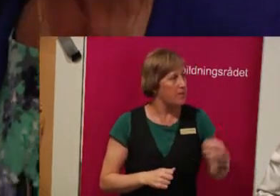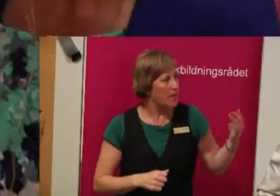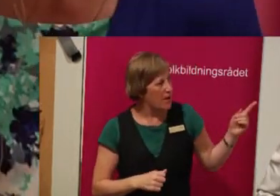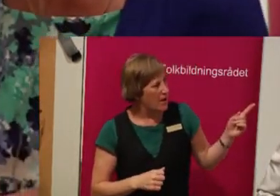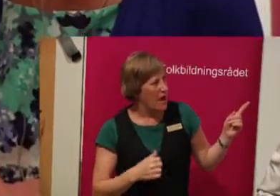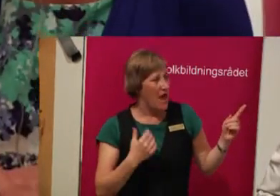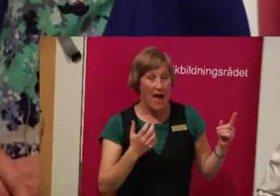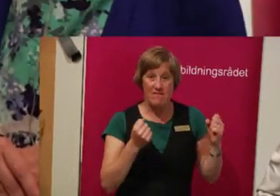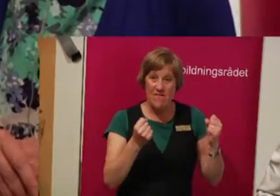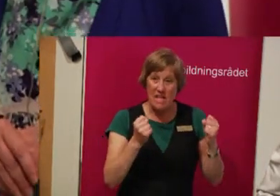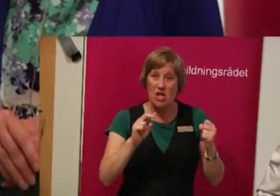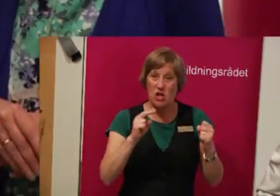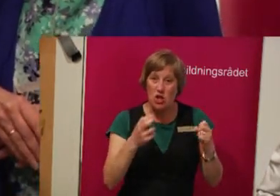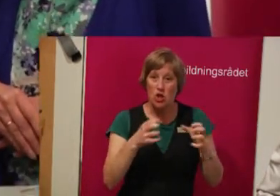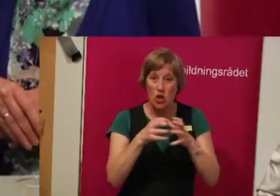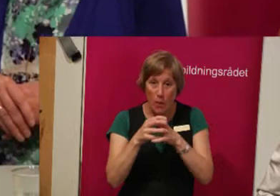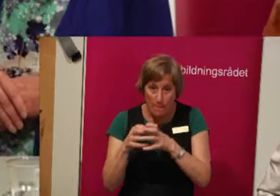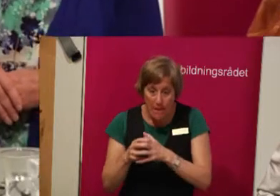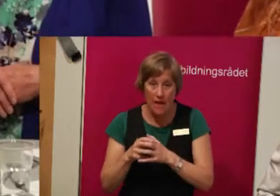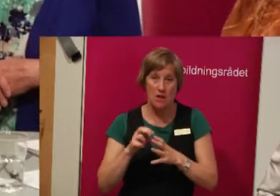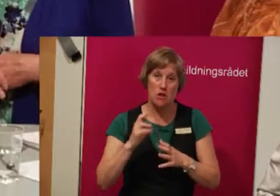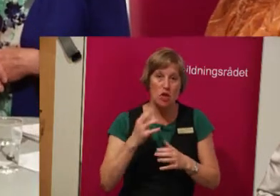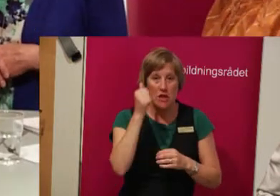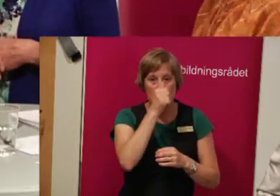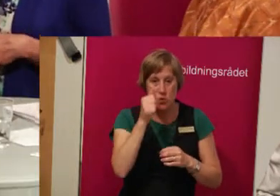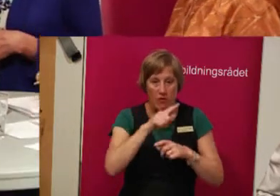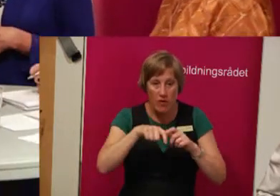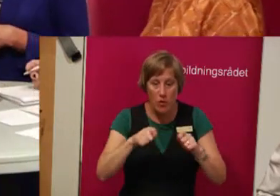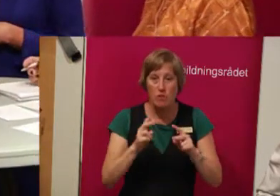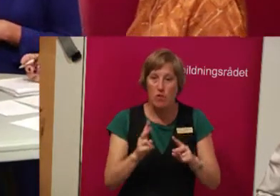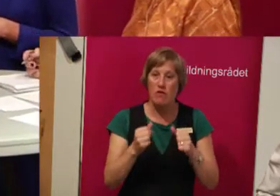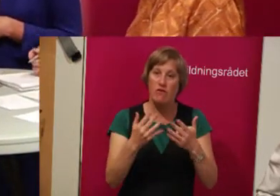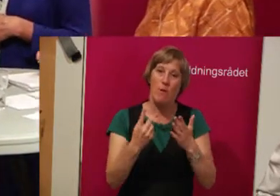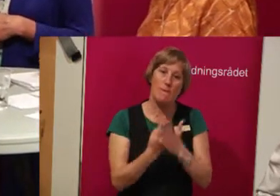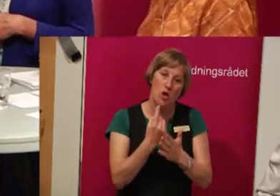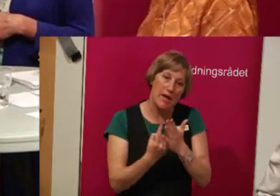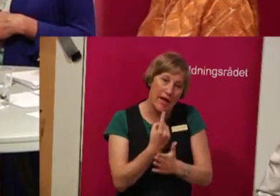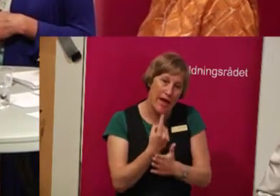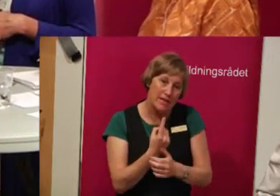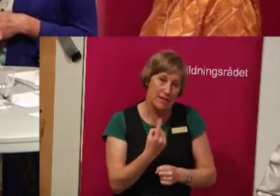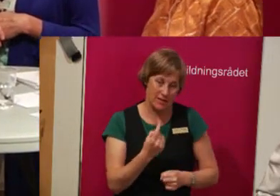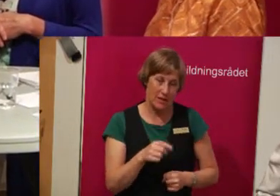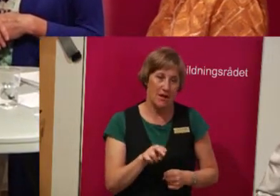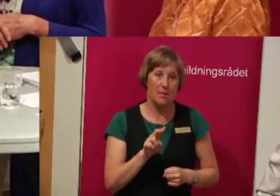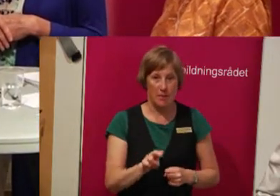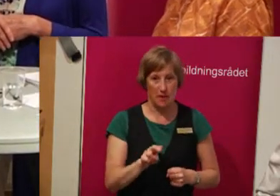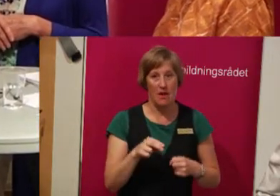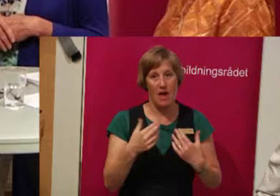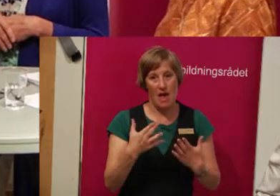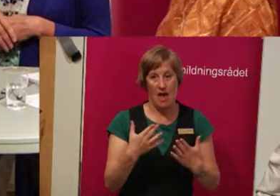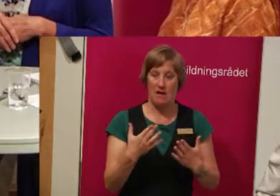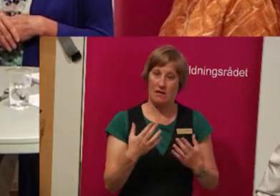nya grupperna och deras studieförbund får en chans och en möjlighet. Därför det visar sig att det har varit en fantastisk skolning i